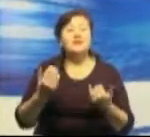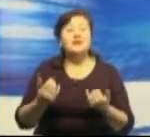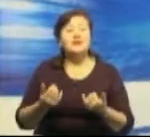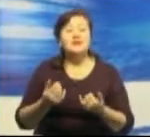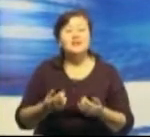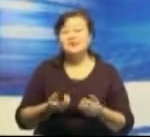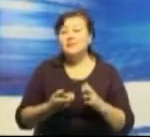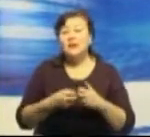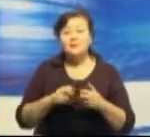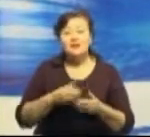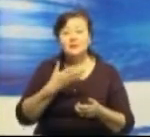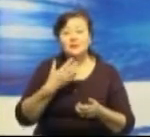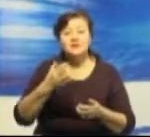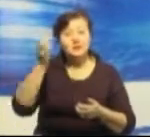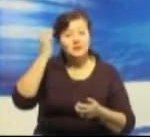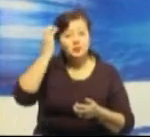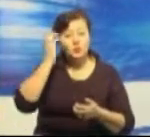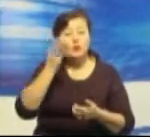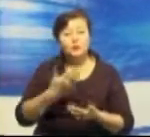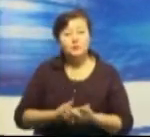угля заключен соответствующий договор.